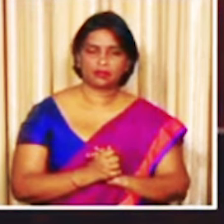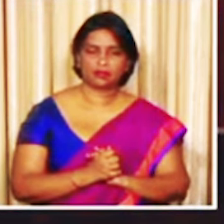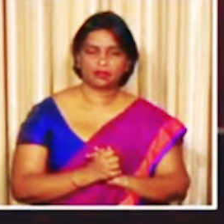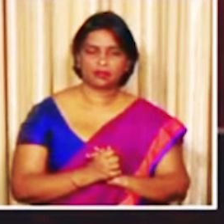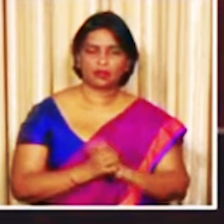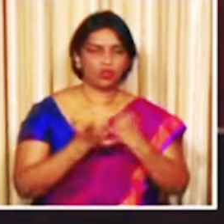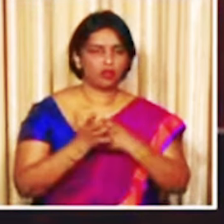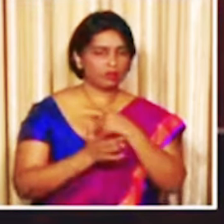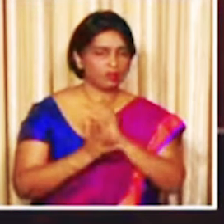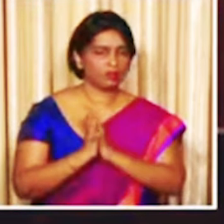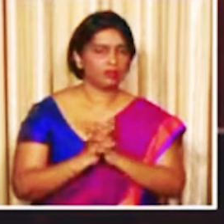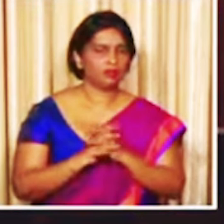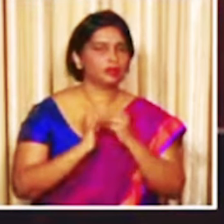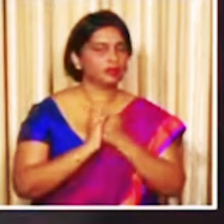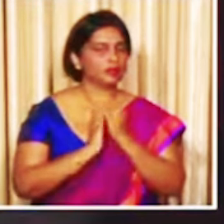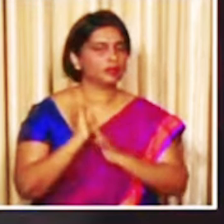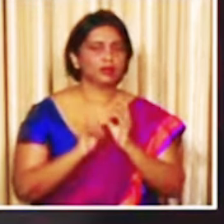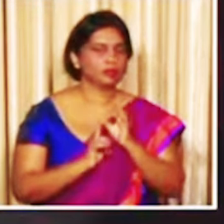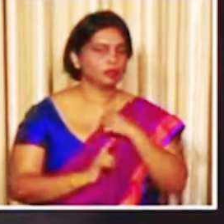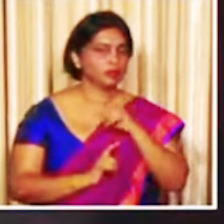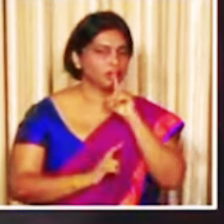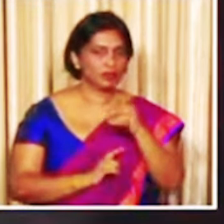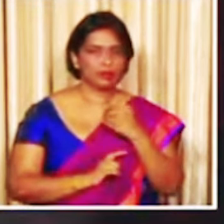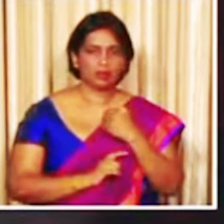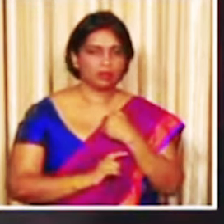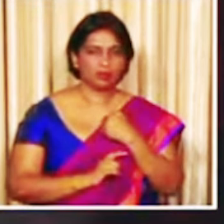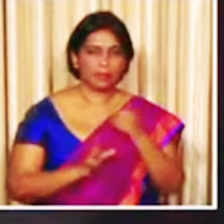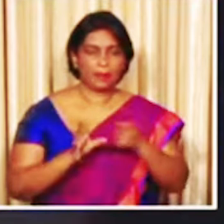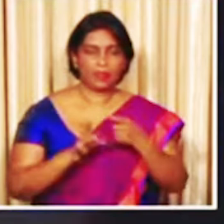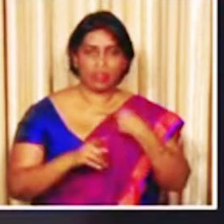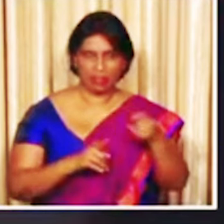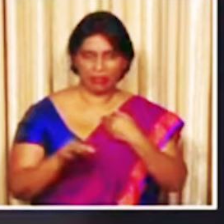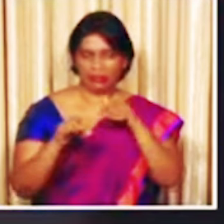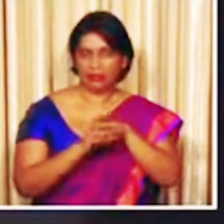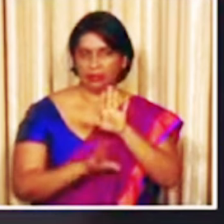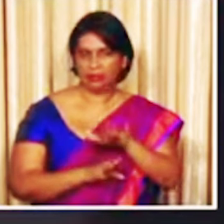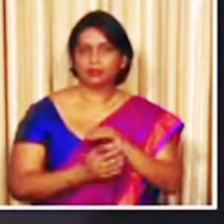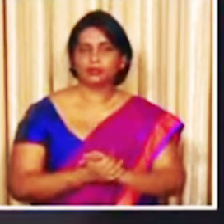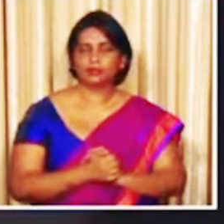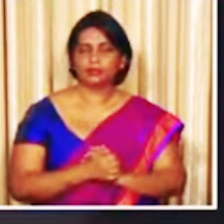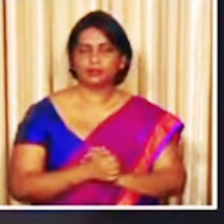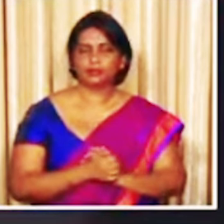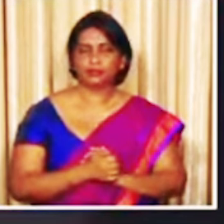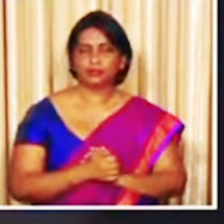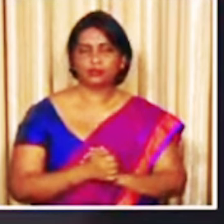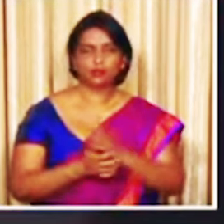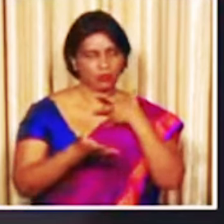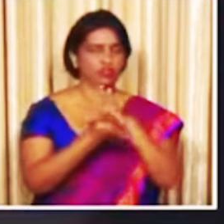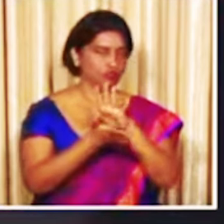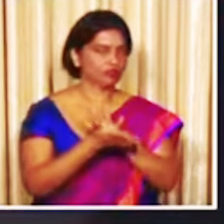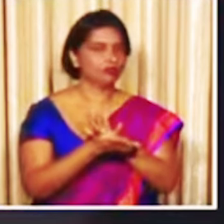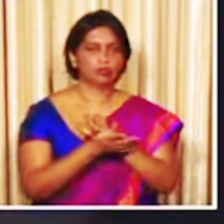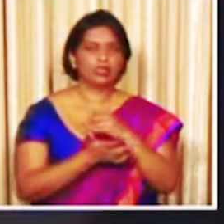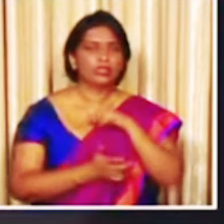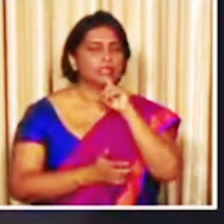රෝහිණි කවිරත්න මන්ත්‍රීතුමනි, ගරු ඇමතිතුමා, මම කියන්නේ මම ඔය කිරිපිටි දෙන දවසේ මම එතන හිටියා. ඒ කියන්නේ මම සතුටුයි. එහෙම නෙවෙයි